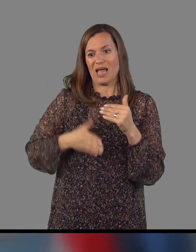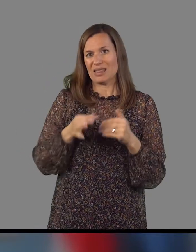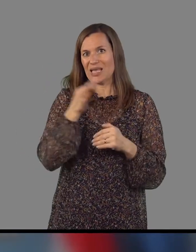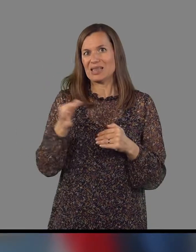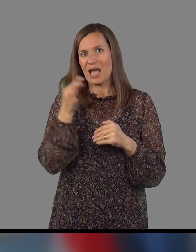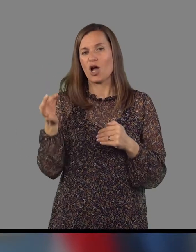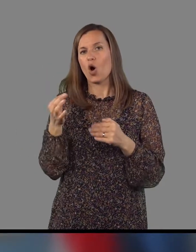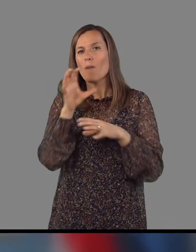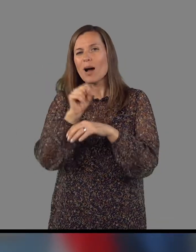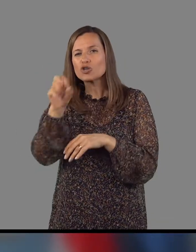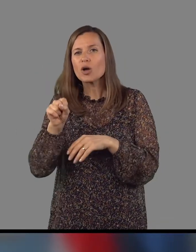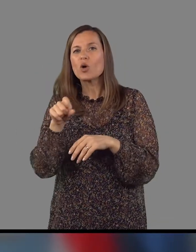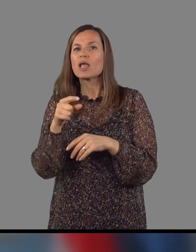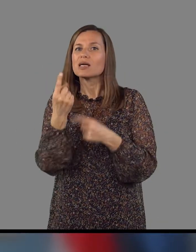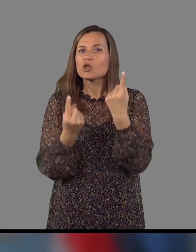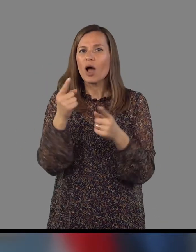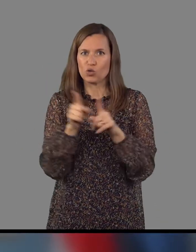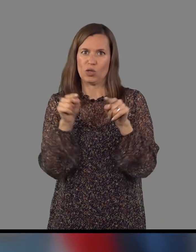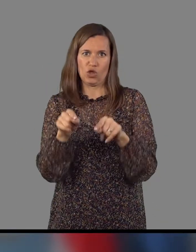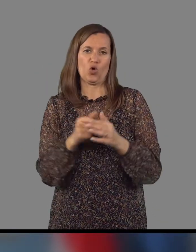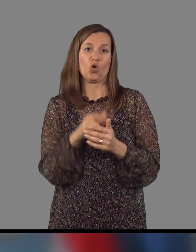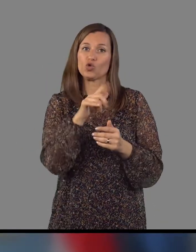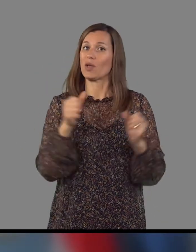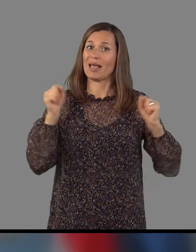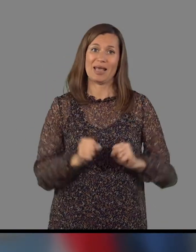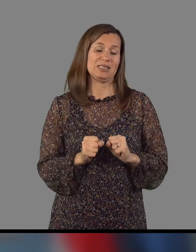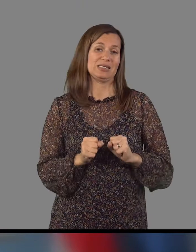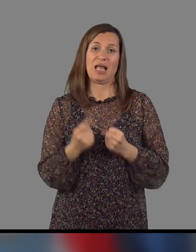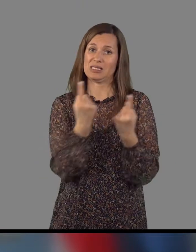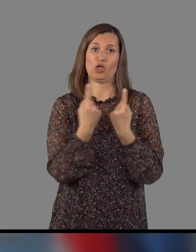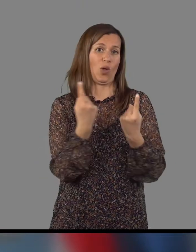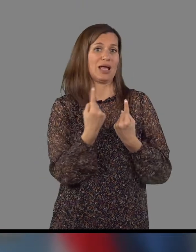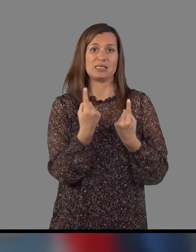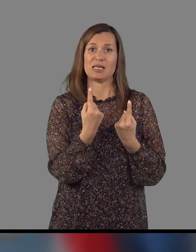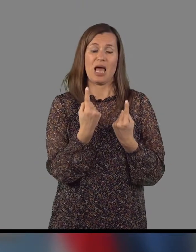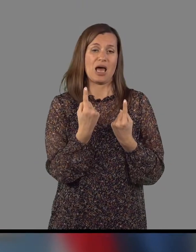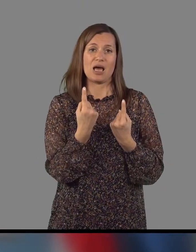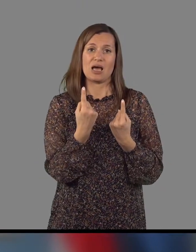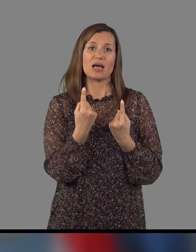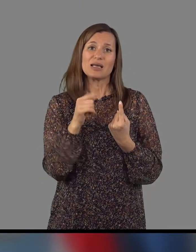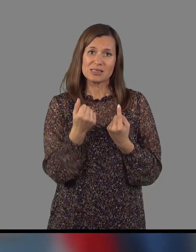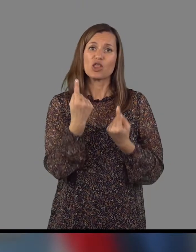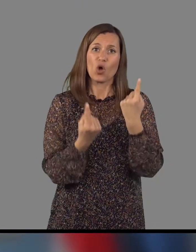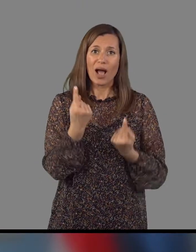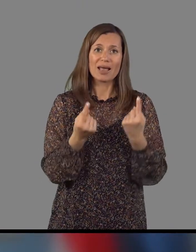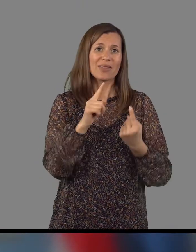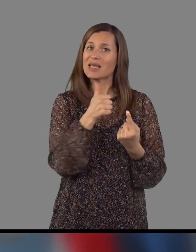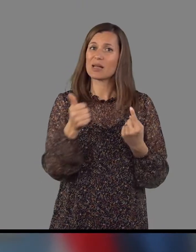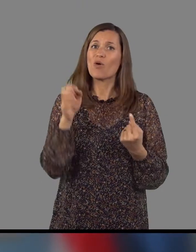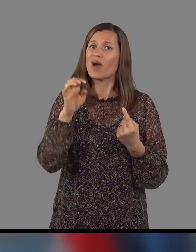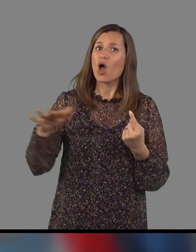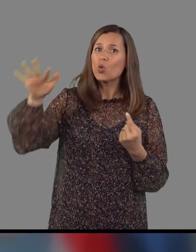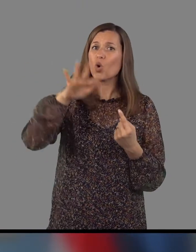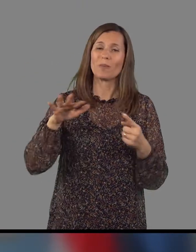dnevu, opažamo, da se dogaja tudi to. Gre pravzaprav za resno situacijo, ki se dogaja ne